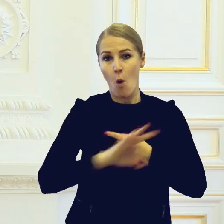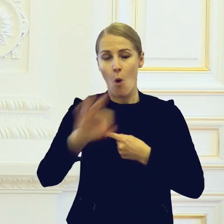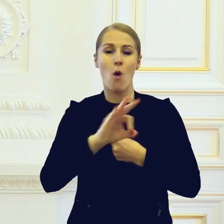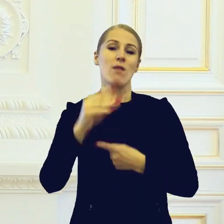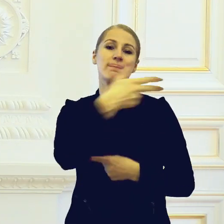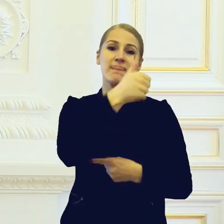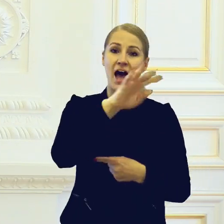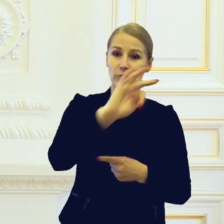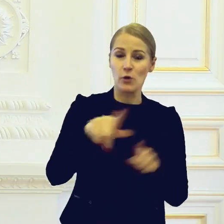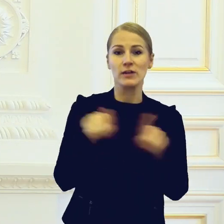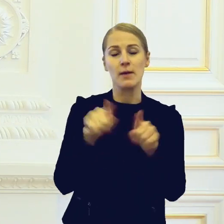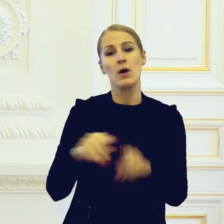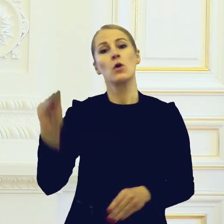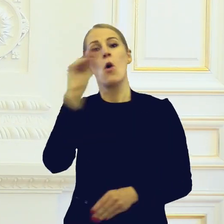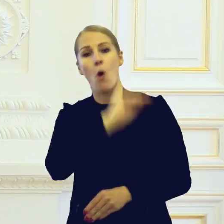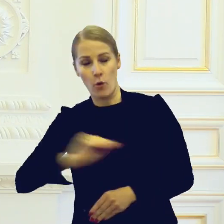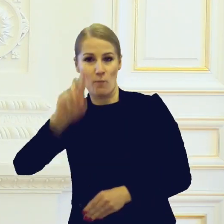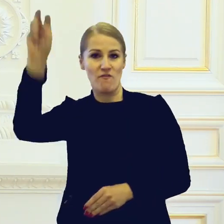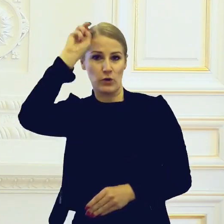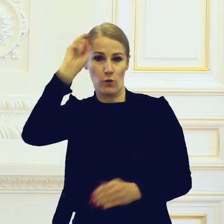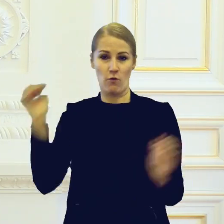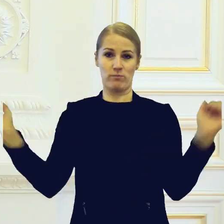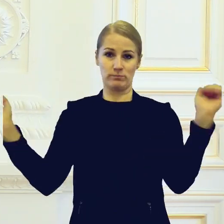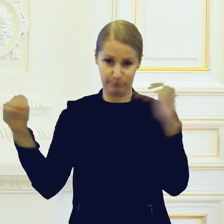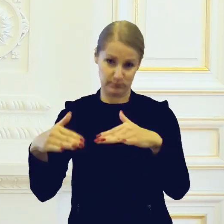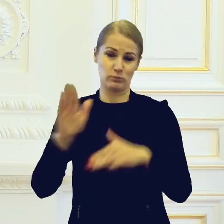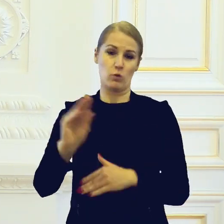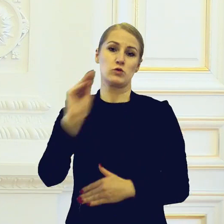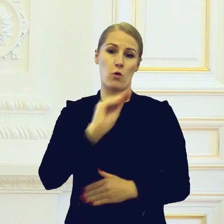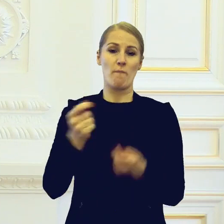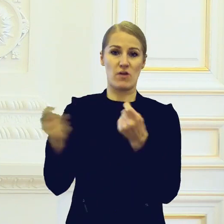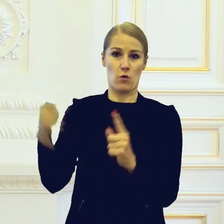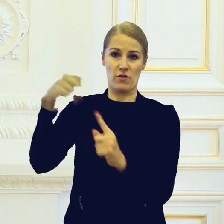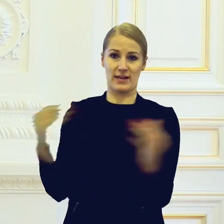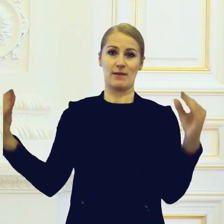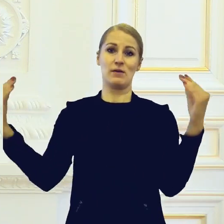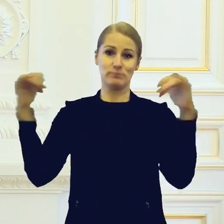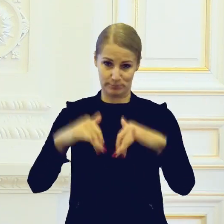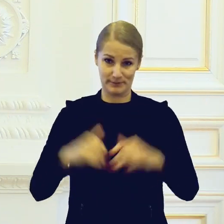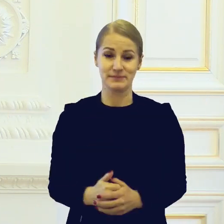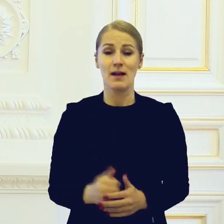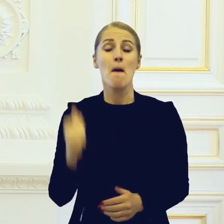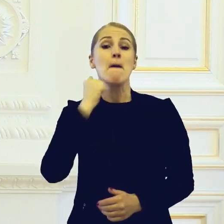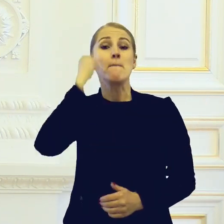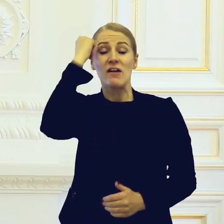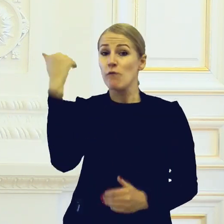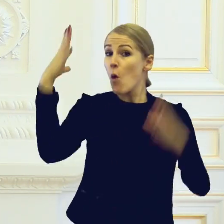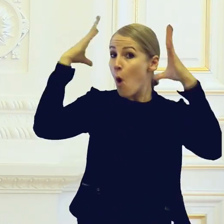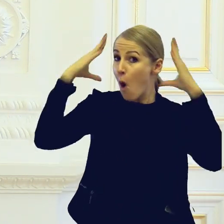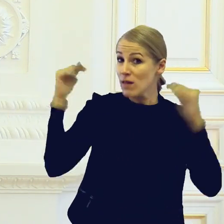viršūnių susitikime ir Europos vadovų taryboje. Padėkojau Niderlandams